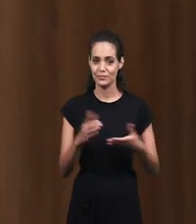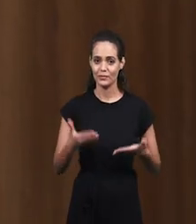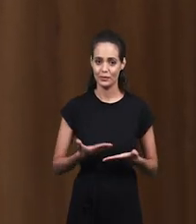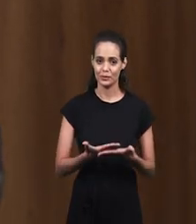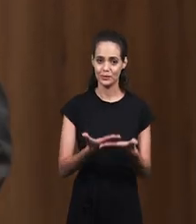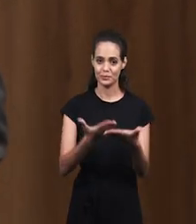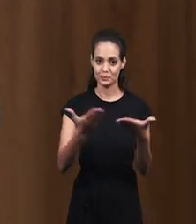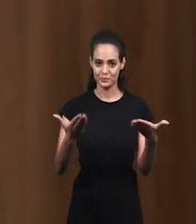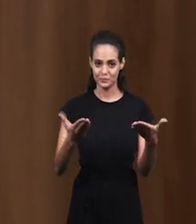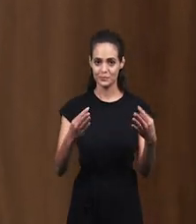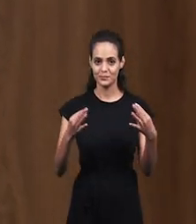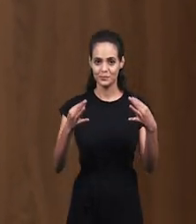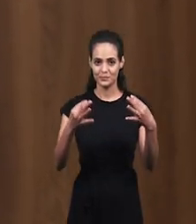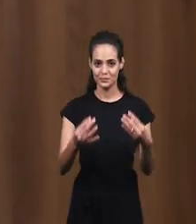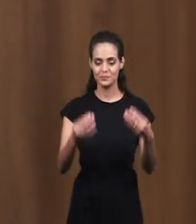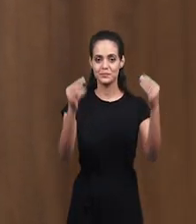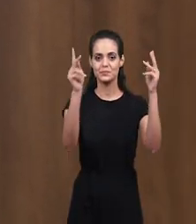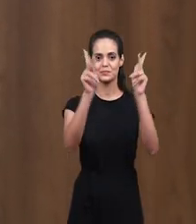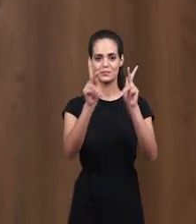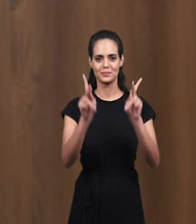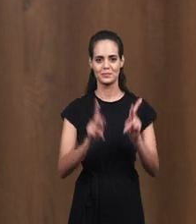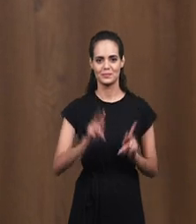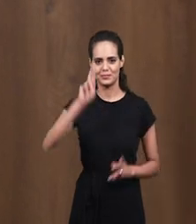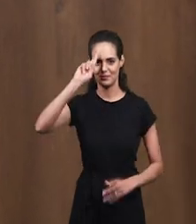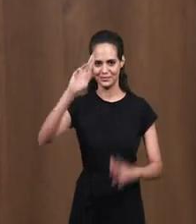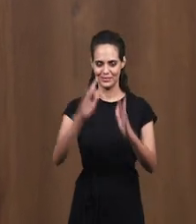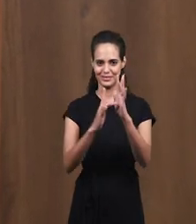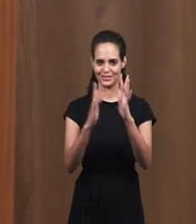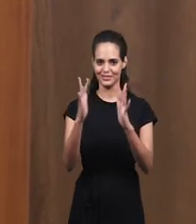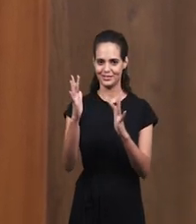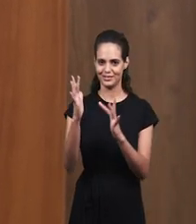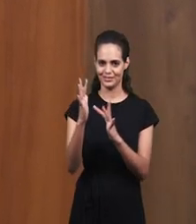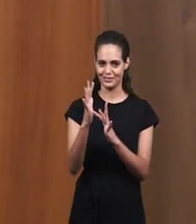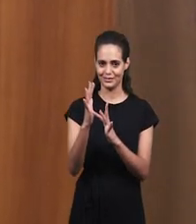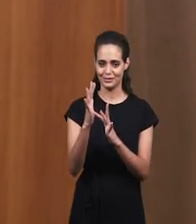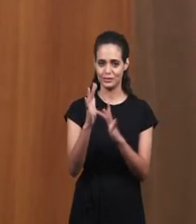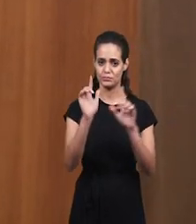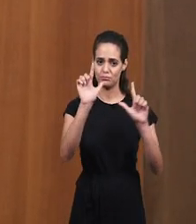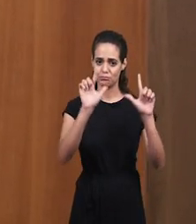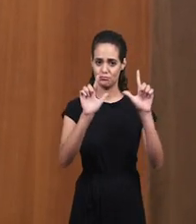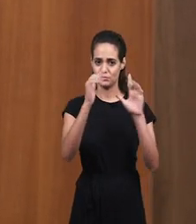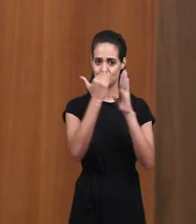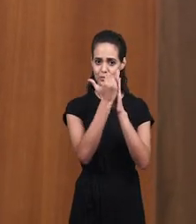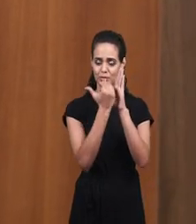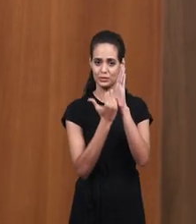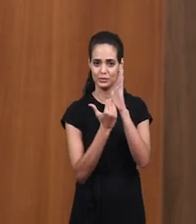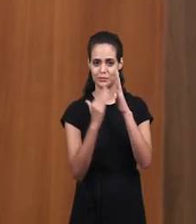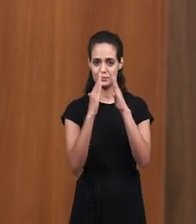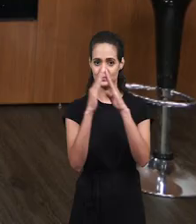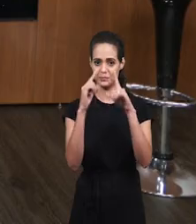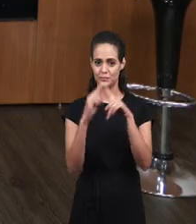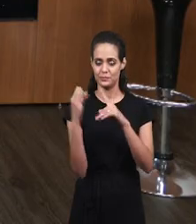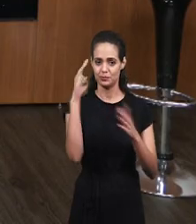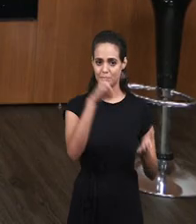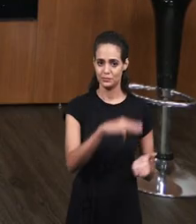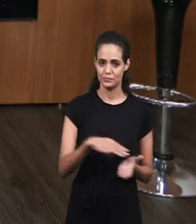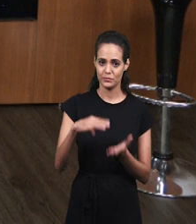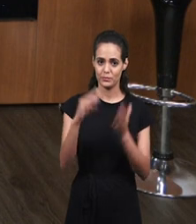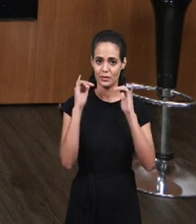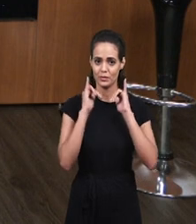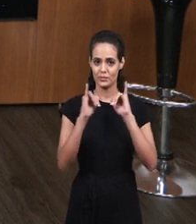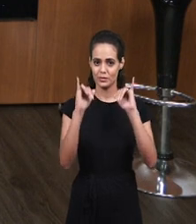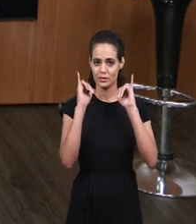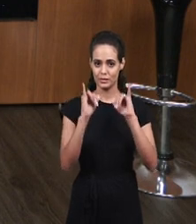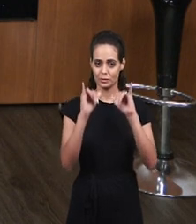Je salue à tous dans la paix du Seigneur Jésus. Celui-ci est la programmation de l'Église chrétienne Maranatha en